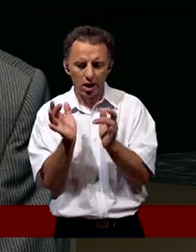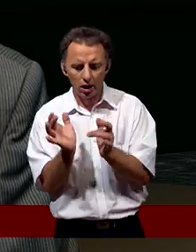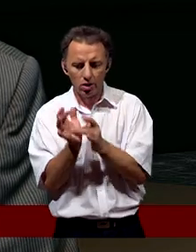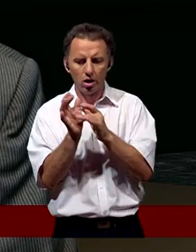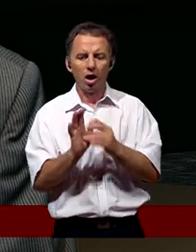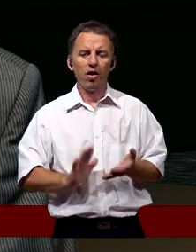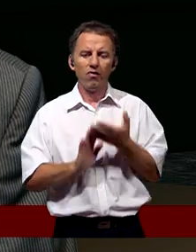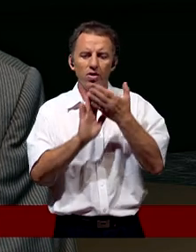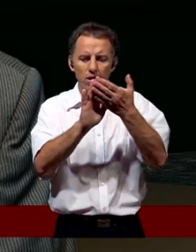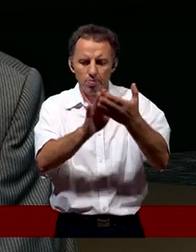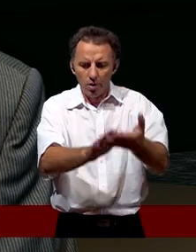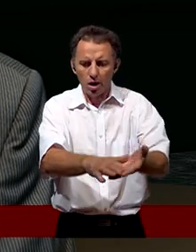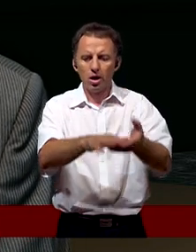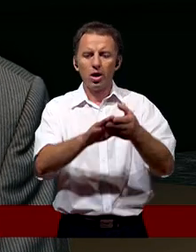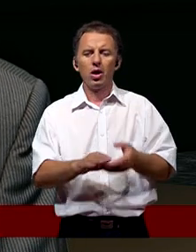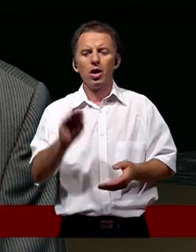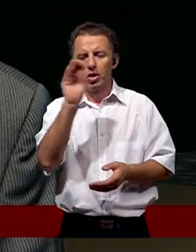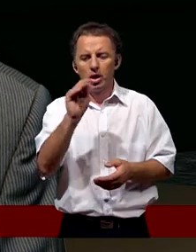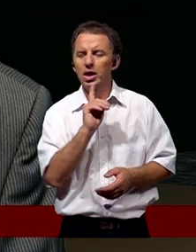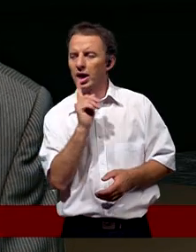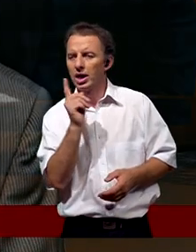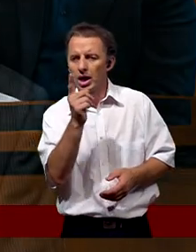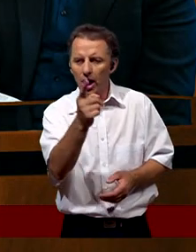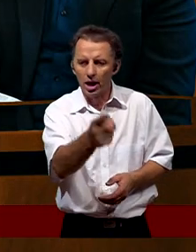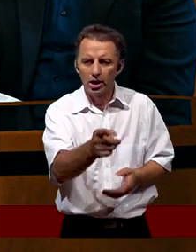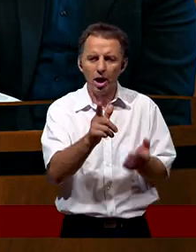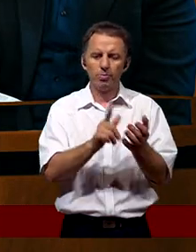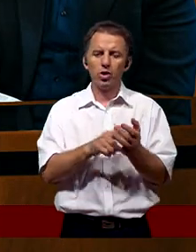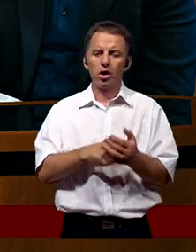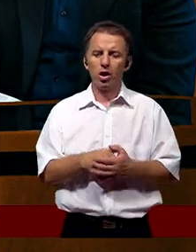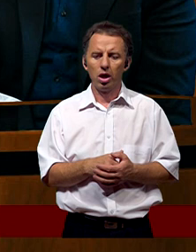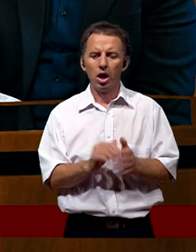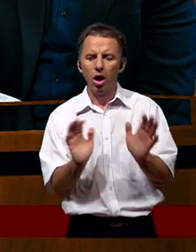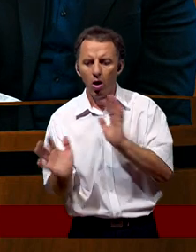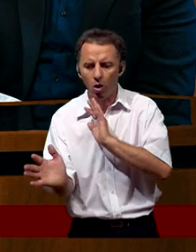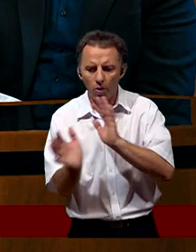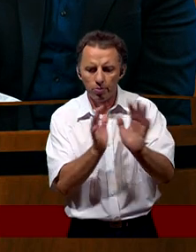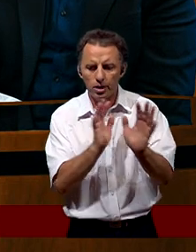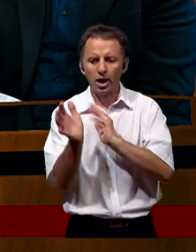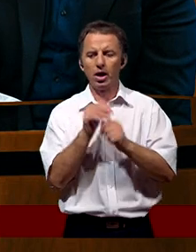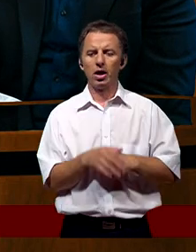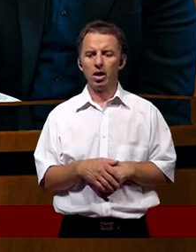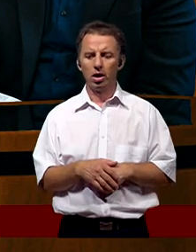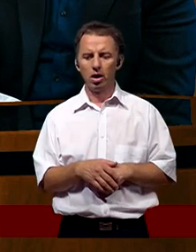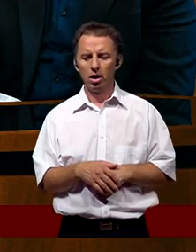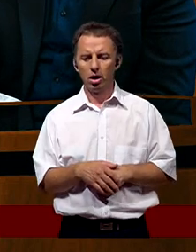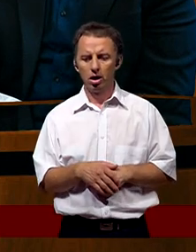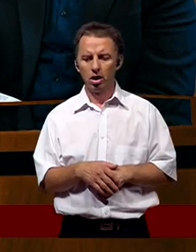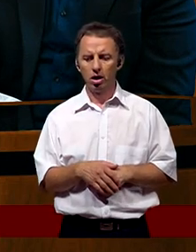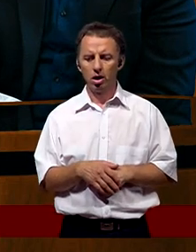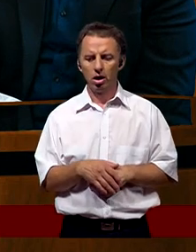Jezus wybacza i jeszcze zleca mu opiekę i